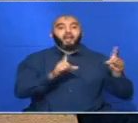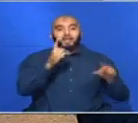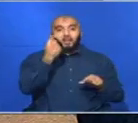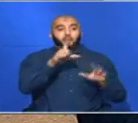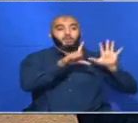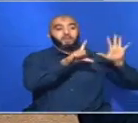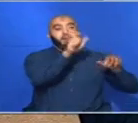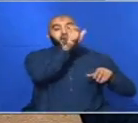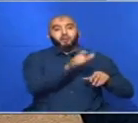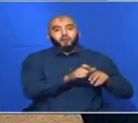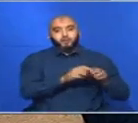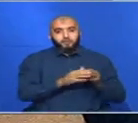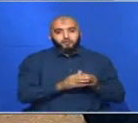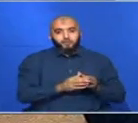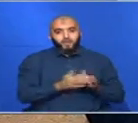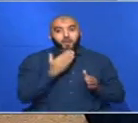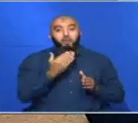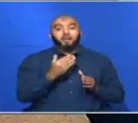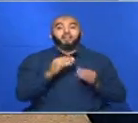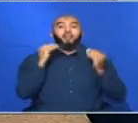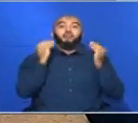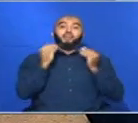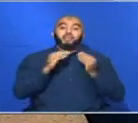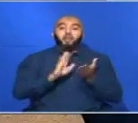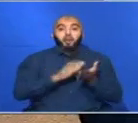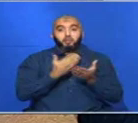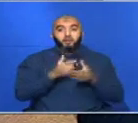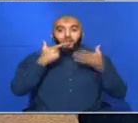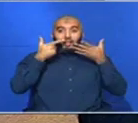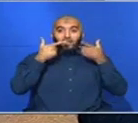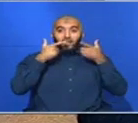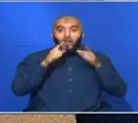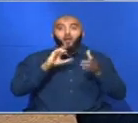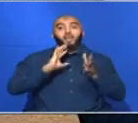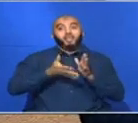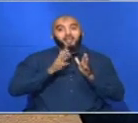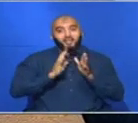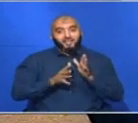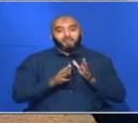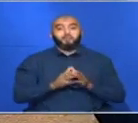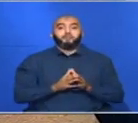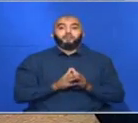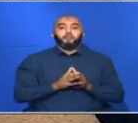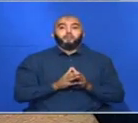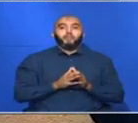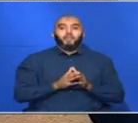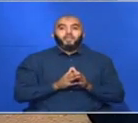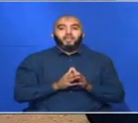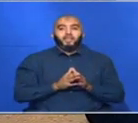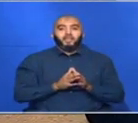شكرا لكم و الشكر موصول لزميلنا فيصل في ترجمه هذه المعاني الفاضلات الغزيرات بلغه الاشاره